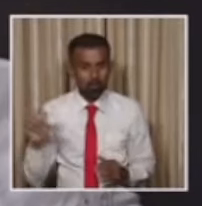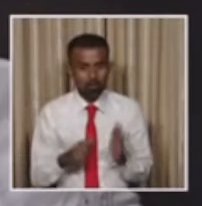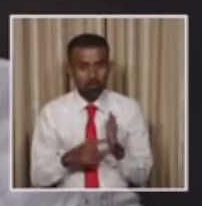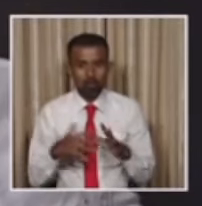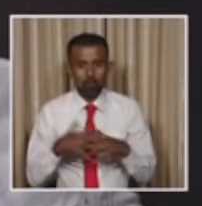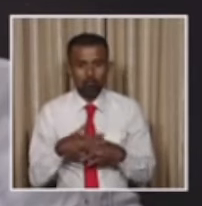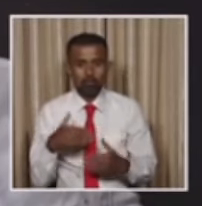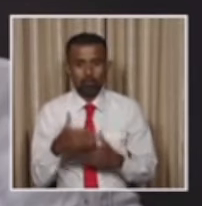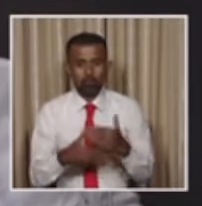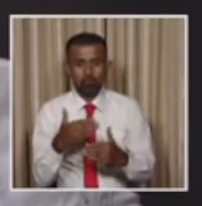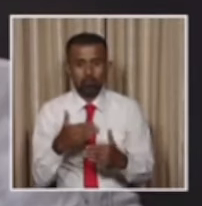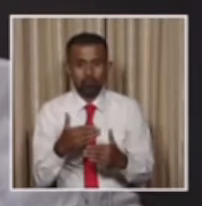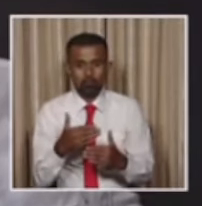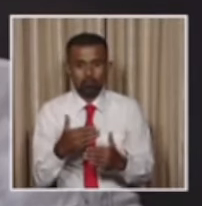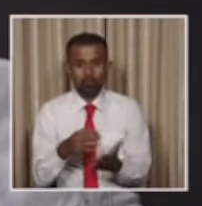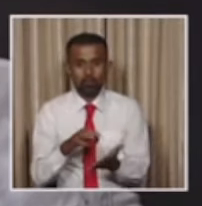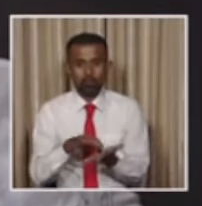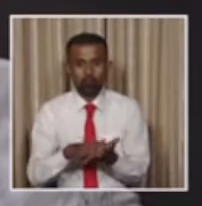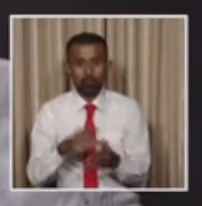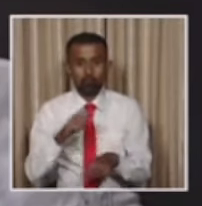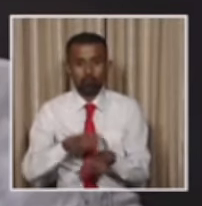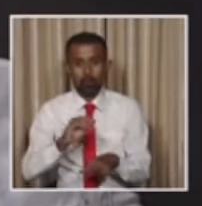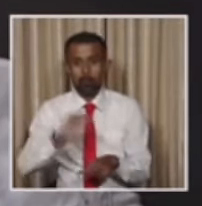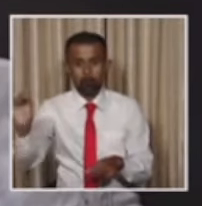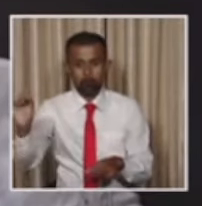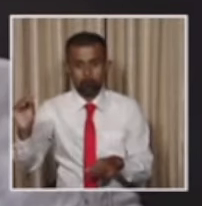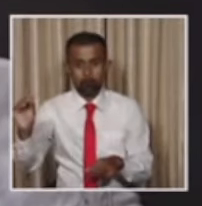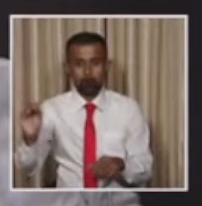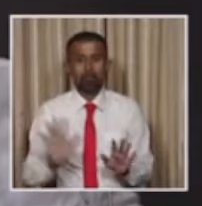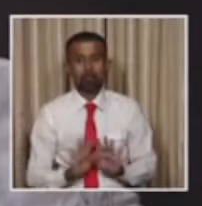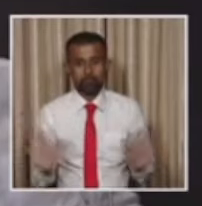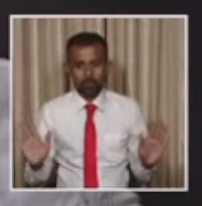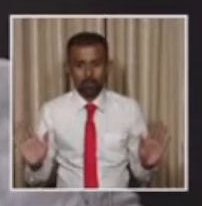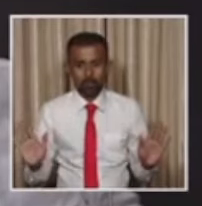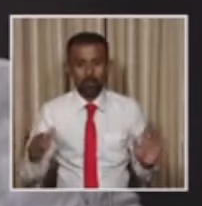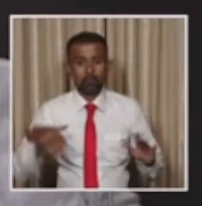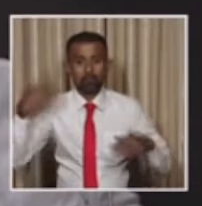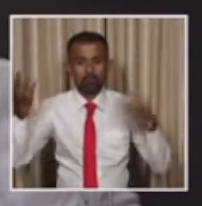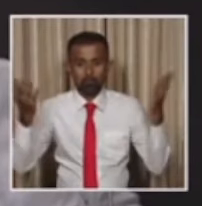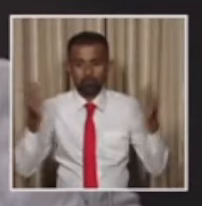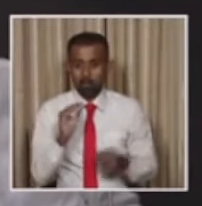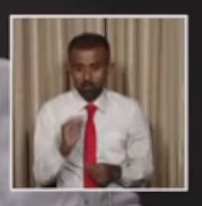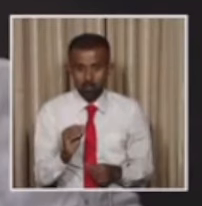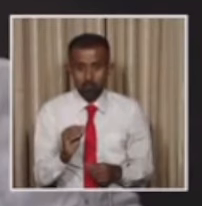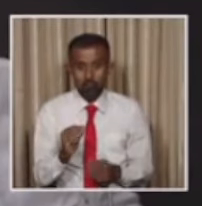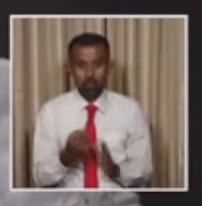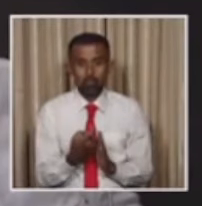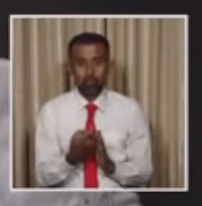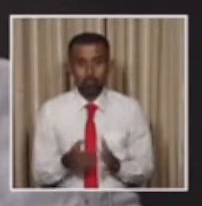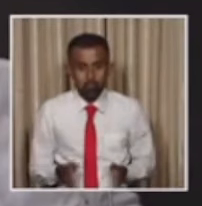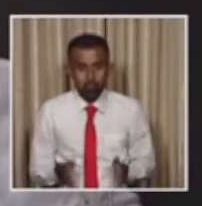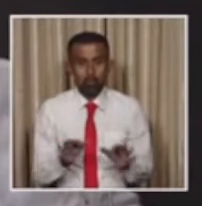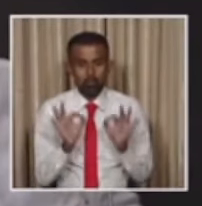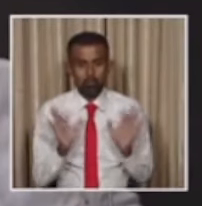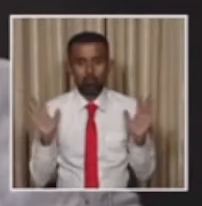නීතිය ක්‍රියාත්මක කිරීම නයම් නිශ්චිත කාලයකට කල් දාලා තිනවා. That's all. ඉන් එහාට යනවනම් ඒකේ රූට් එකට යන්න වෙනවා